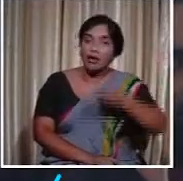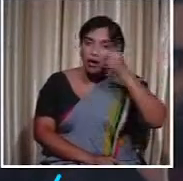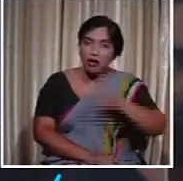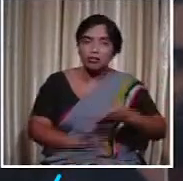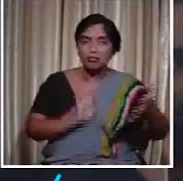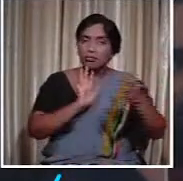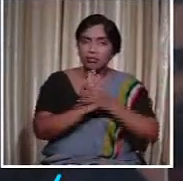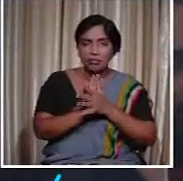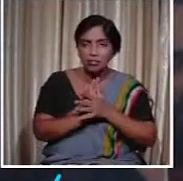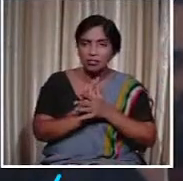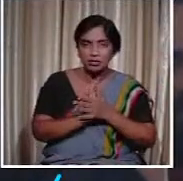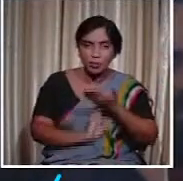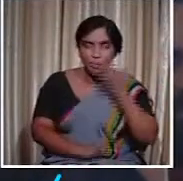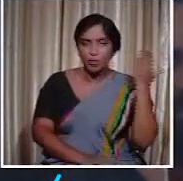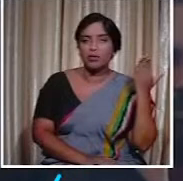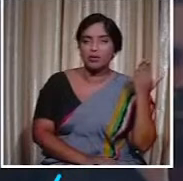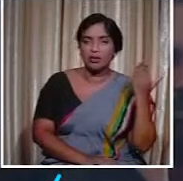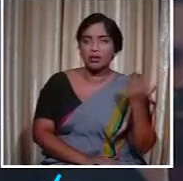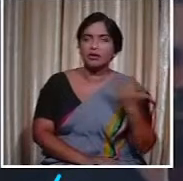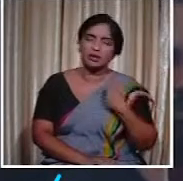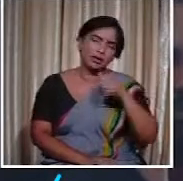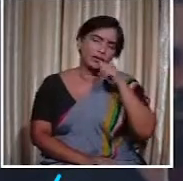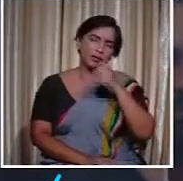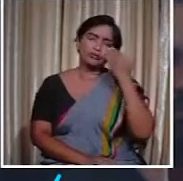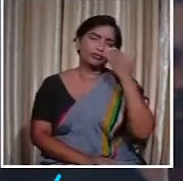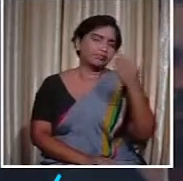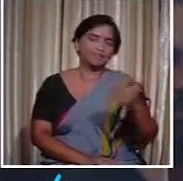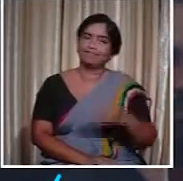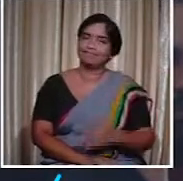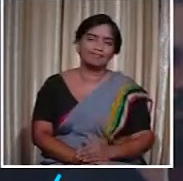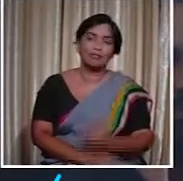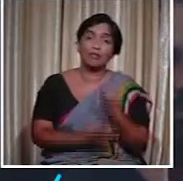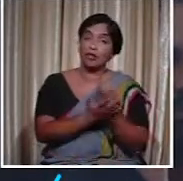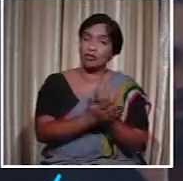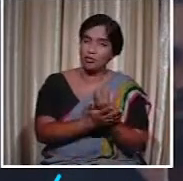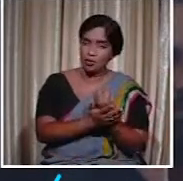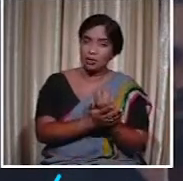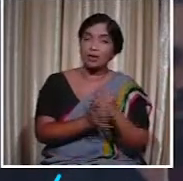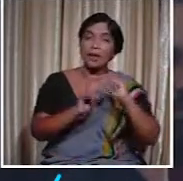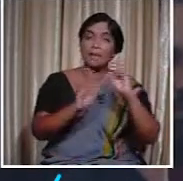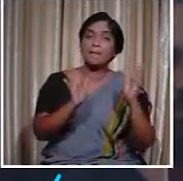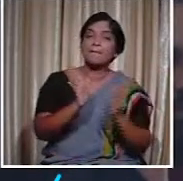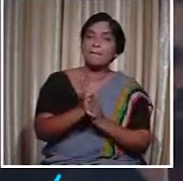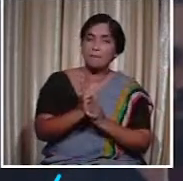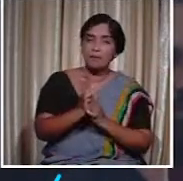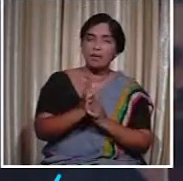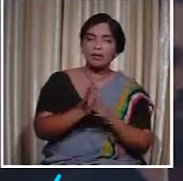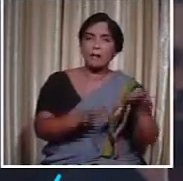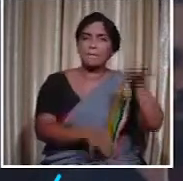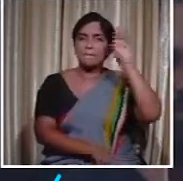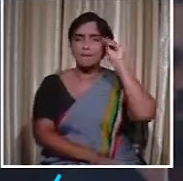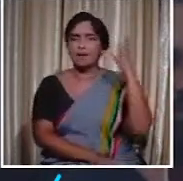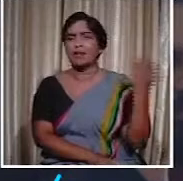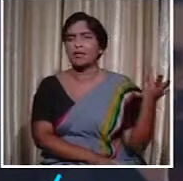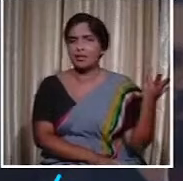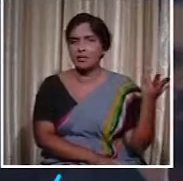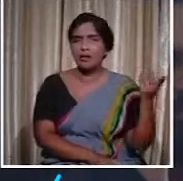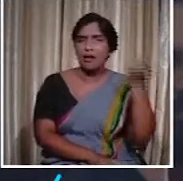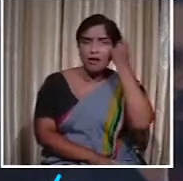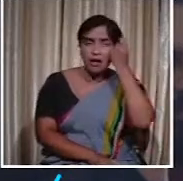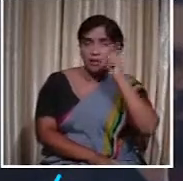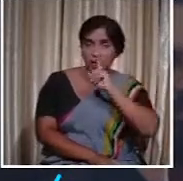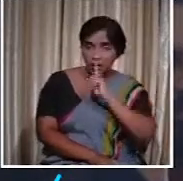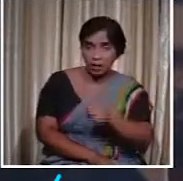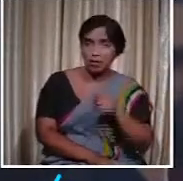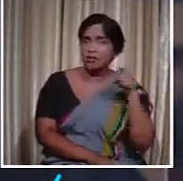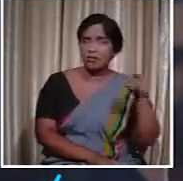එකඟතාවයකට මේ පක්ෂවලට එන්න පුළුවන්ද කියලා. අපිට පැහැදිලිවම තේරුණා පොට්ටුවත් අග්‍රාමාත්‍යතුමාව බාරගෙන නැහැ පිළිගන්නේ නැහැ. එතුමාගේ යෝජනාව